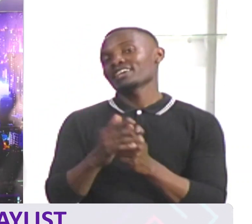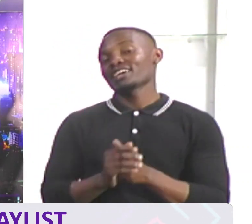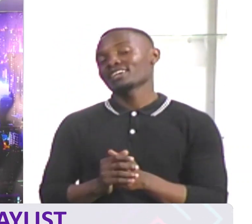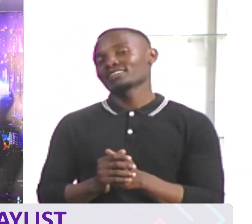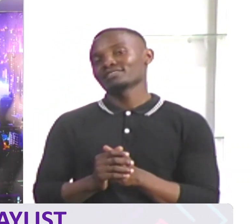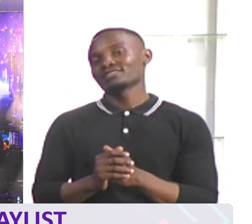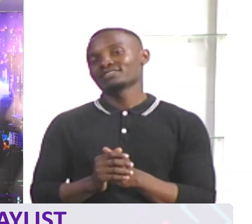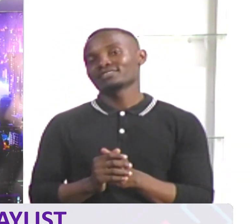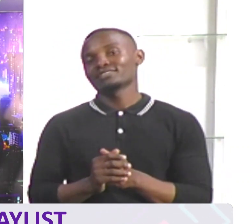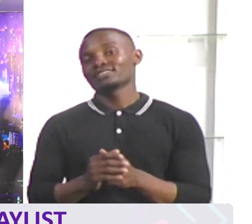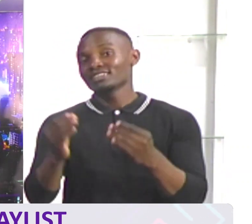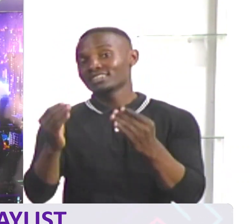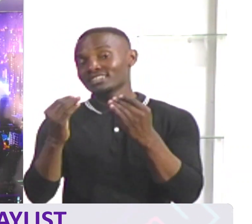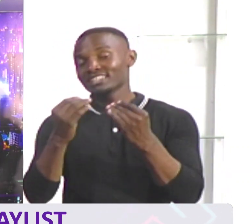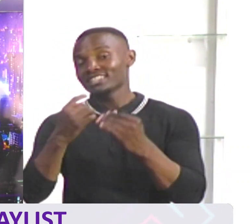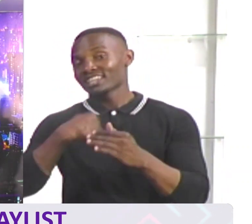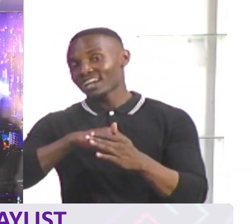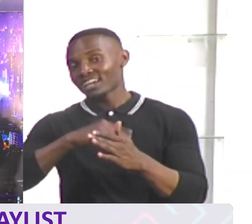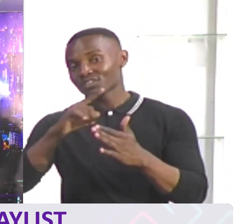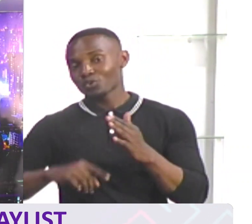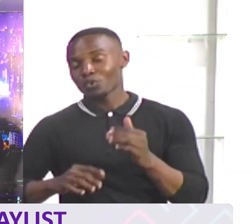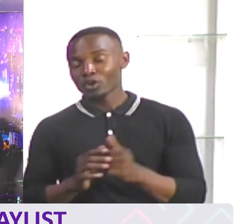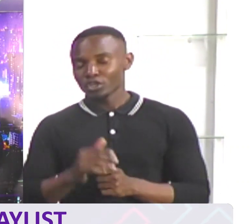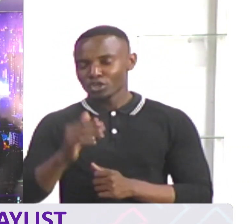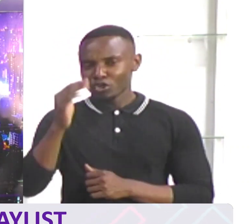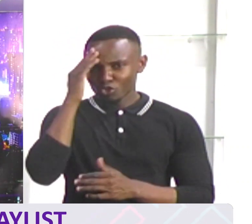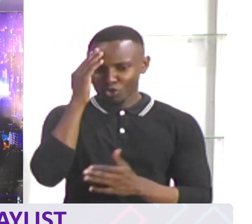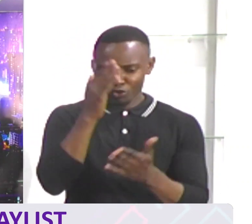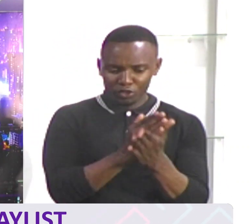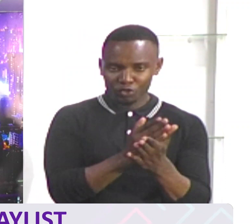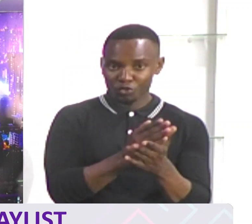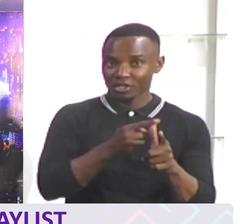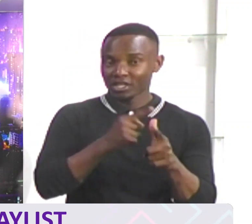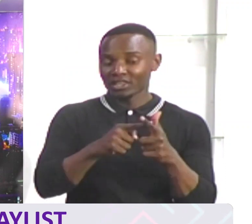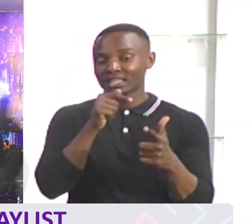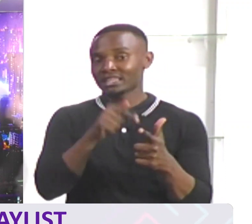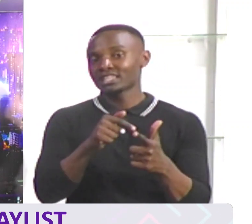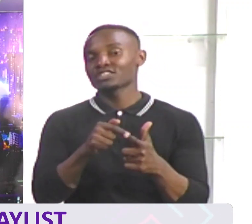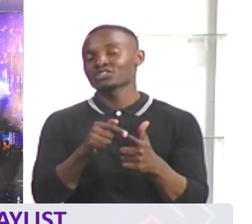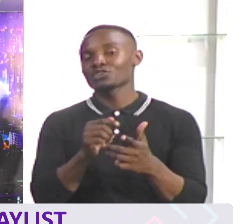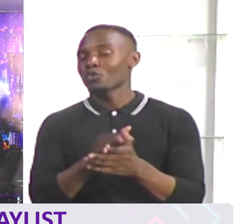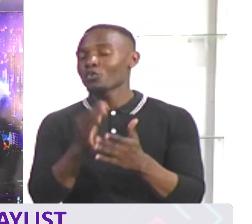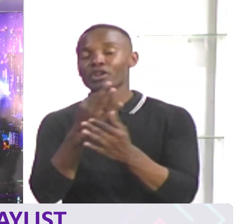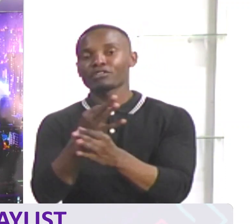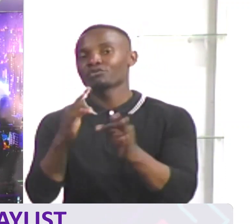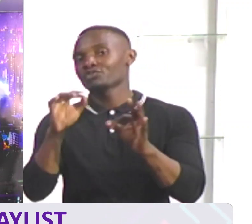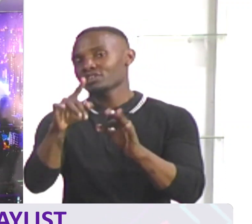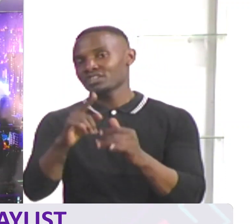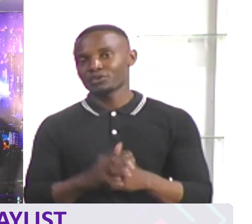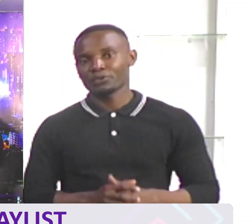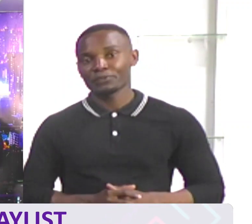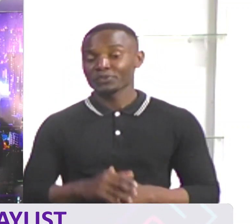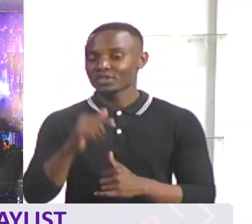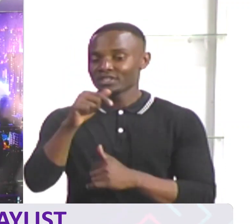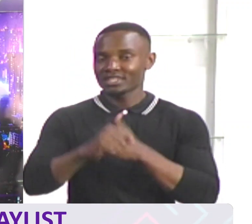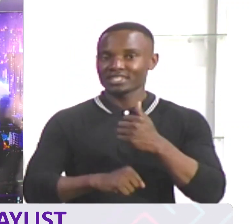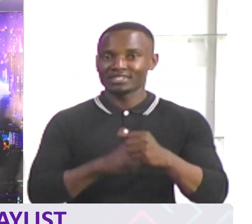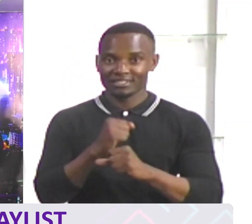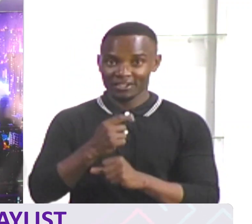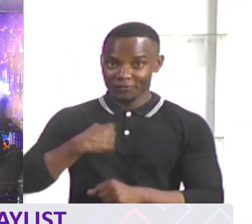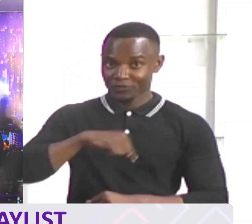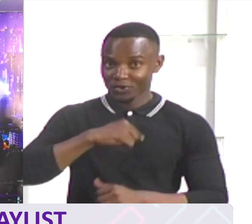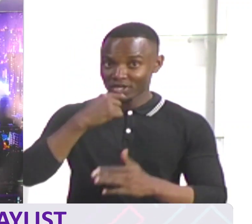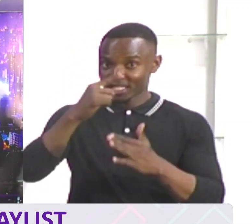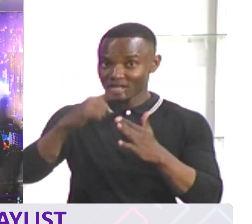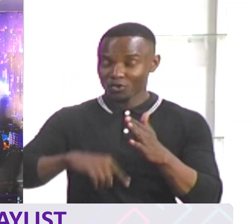manager know the truth and the truth shall set you as in the two kuwa knowledgeable kabisa ile nimefunzwa itoshe so this hii mwaka tunaambianaje